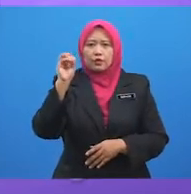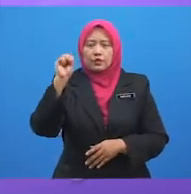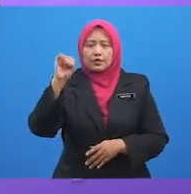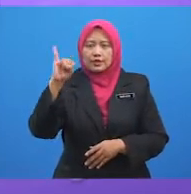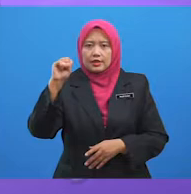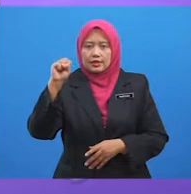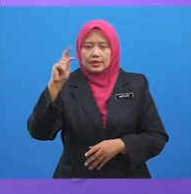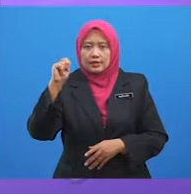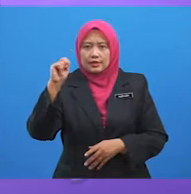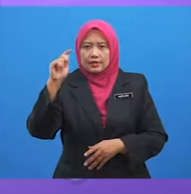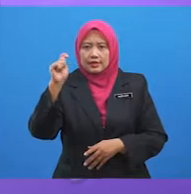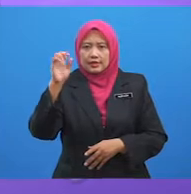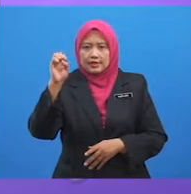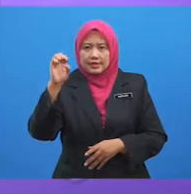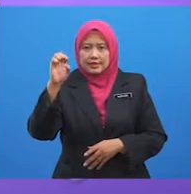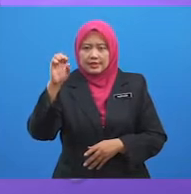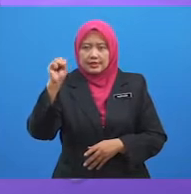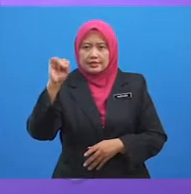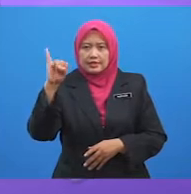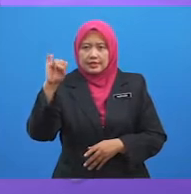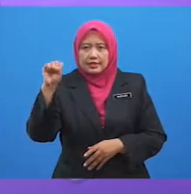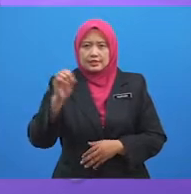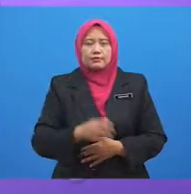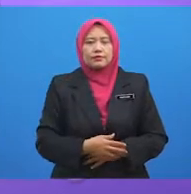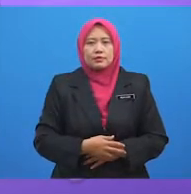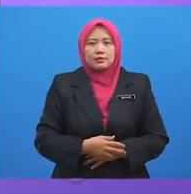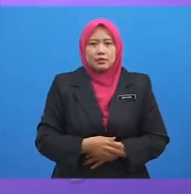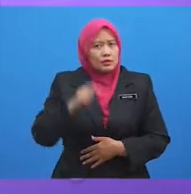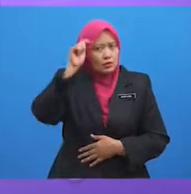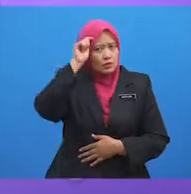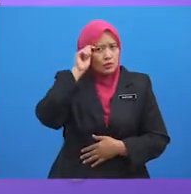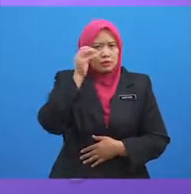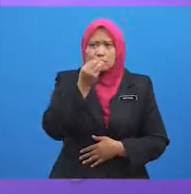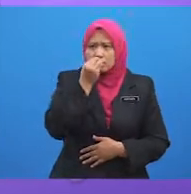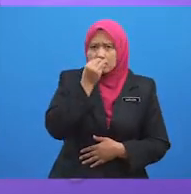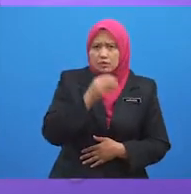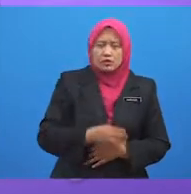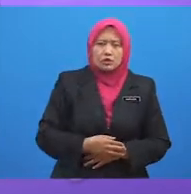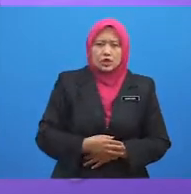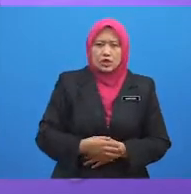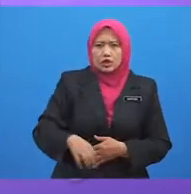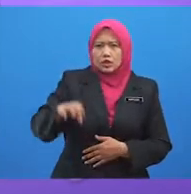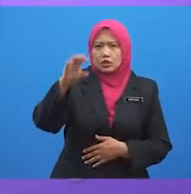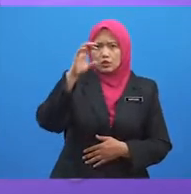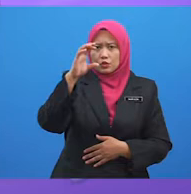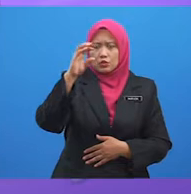bidang teknologi pemakanan pula, kobalt